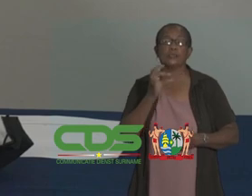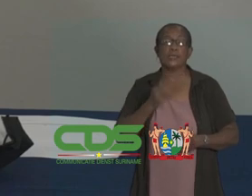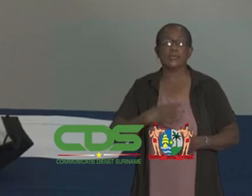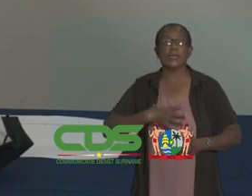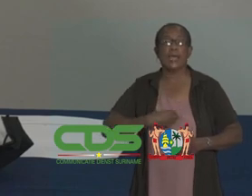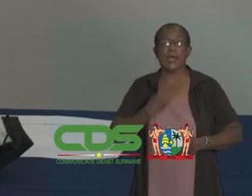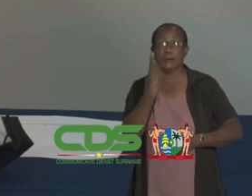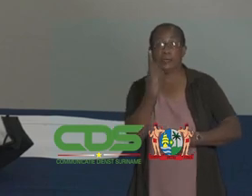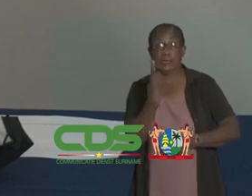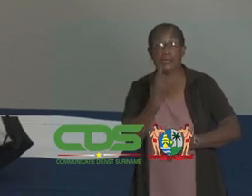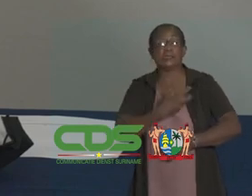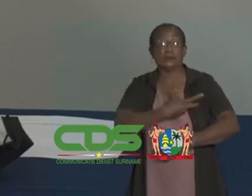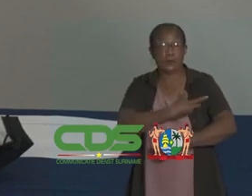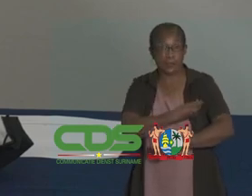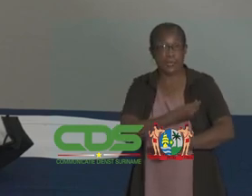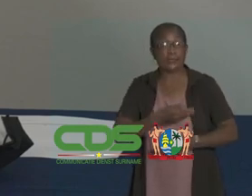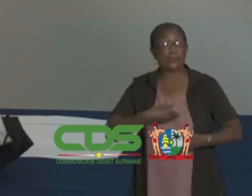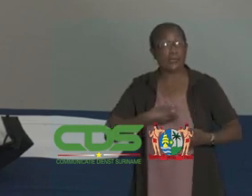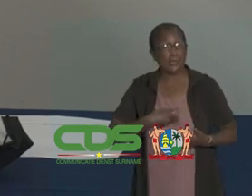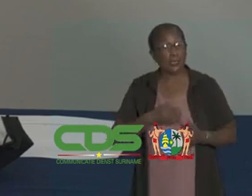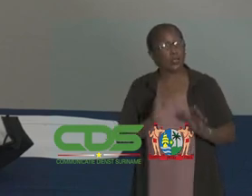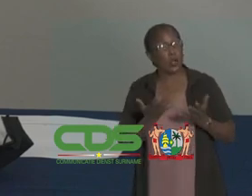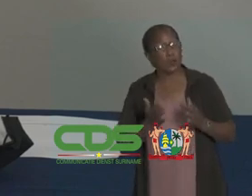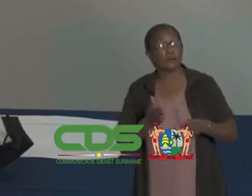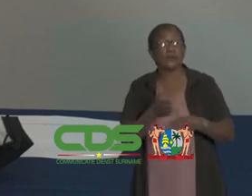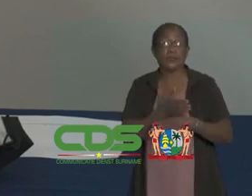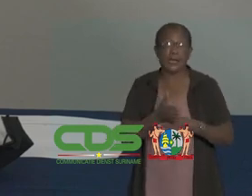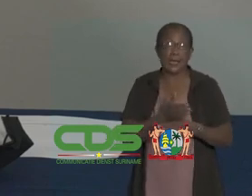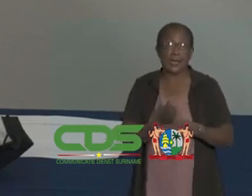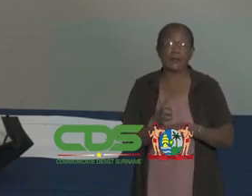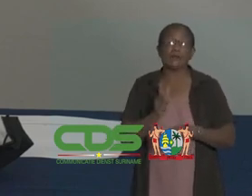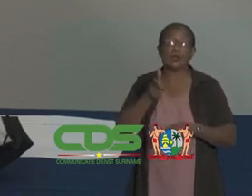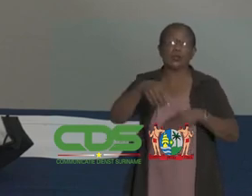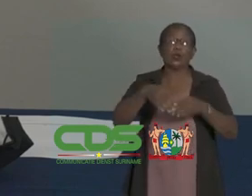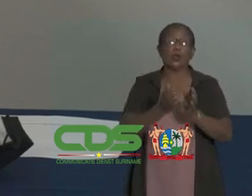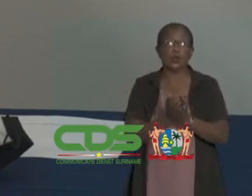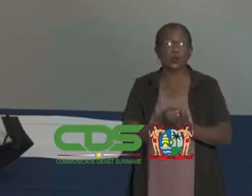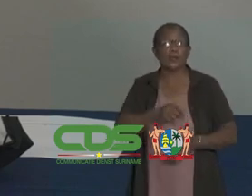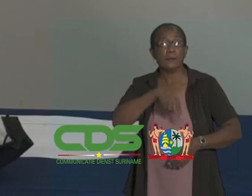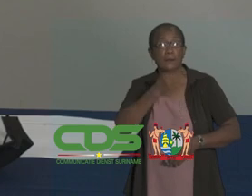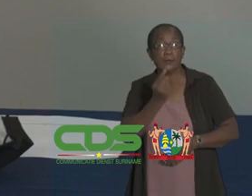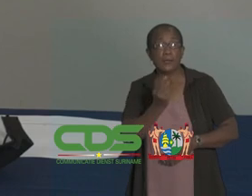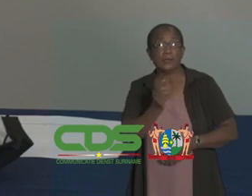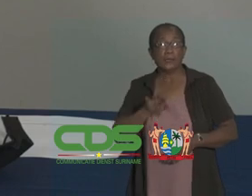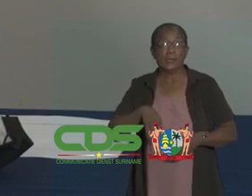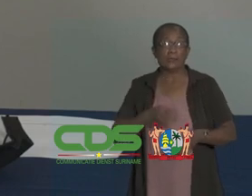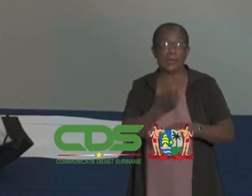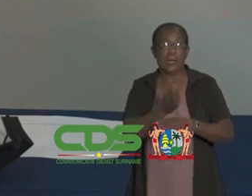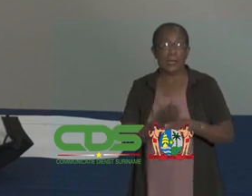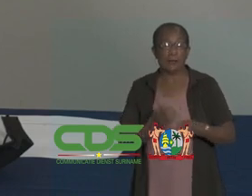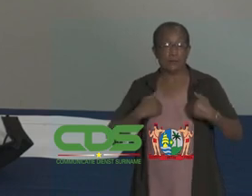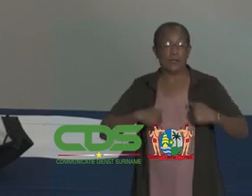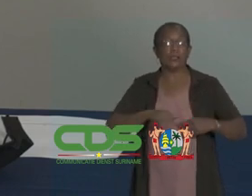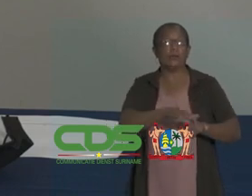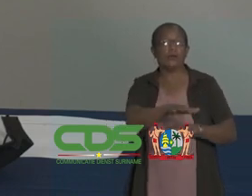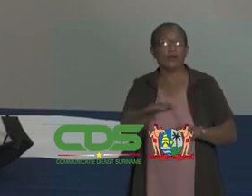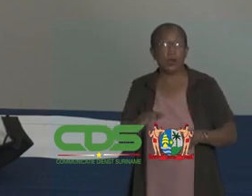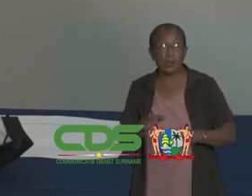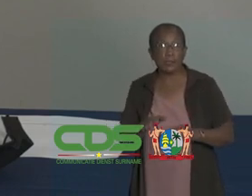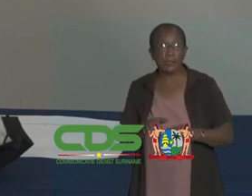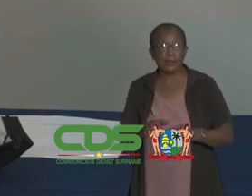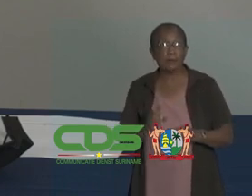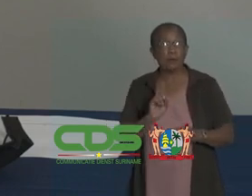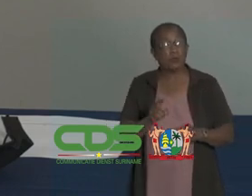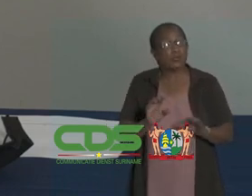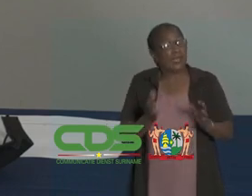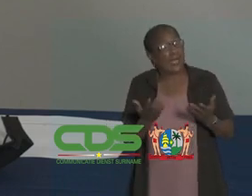een eerste dosis gehad. Dus ongeveer de helft van de doelgroep en meer dan de helft van de bevolking zou